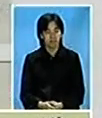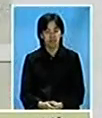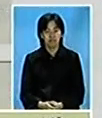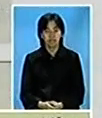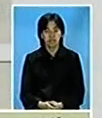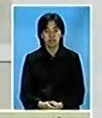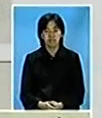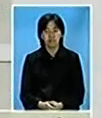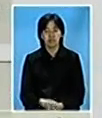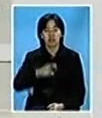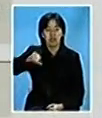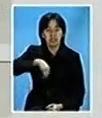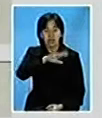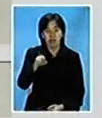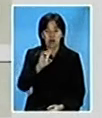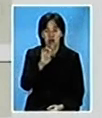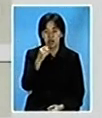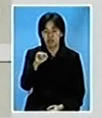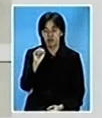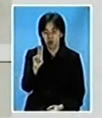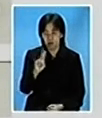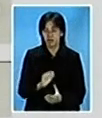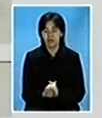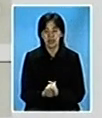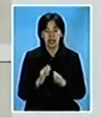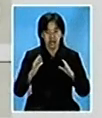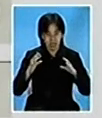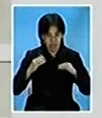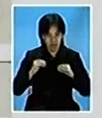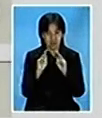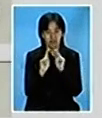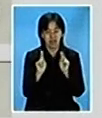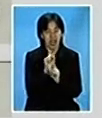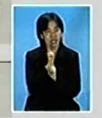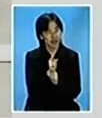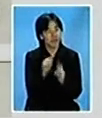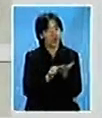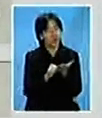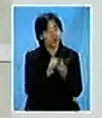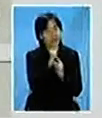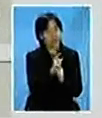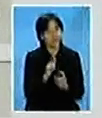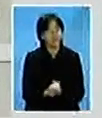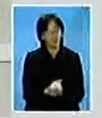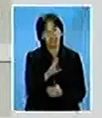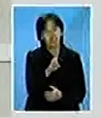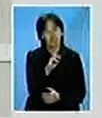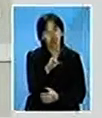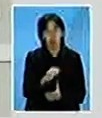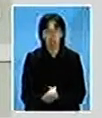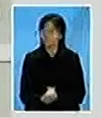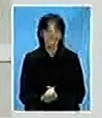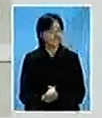ครับสมาชิกทั้งหมด112ท่านนะครับเห็นด้วยกับกรรมธิการก็คือมีการแก้ไข72ไม่